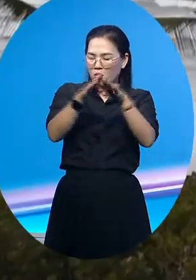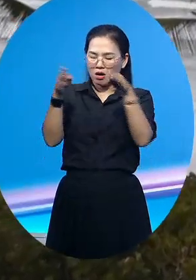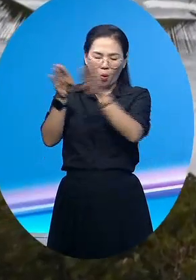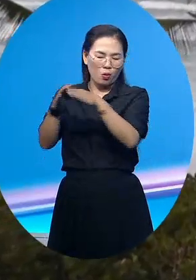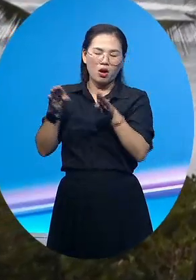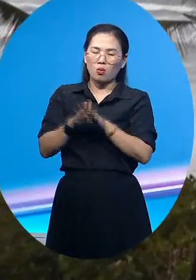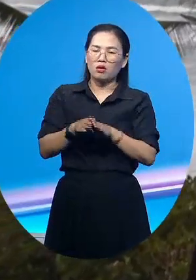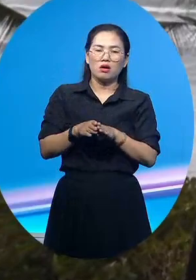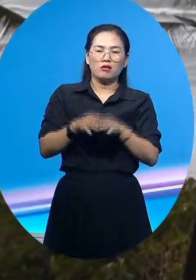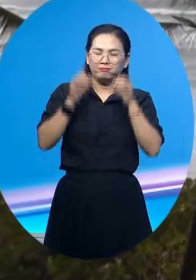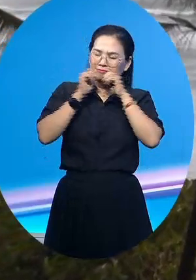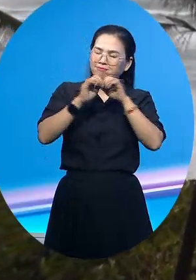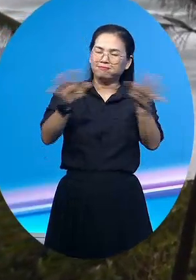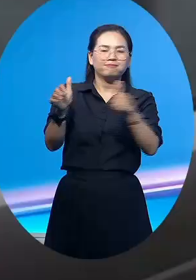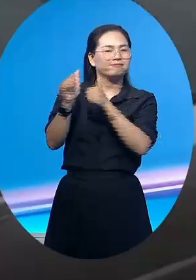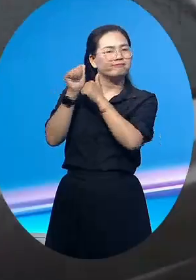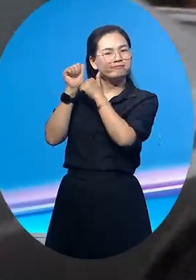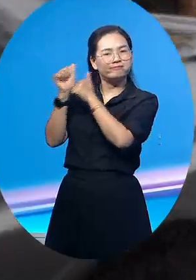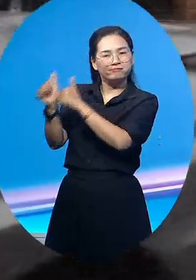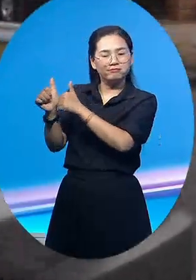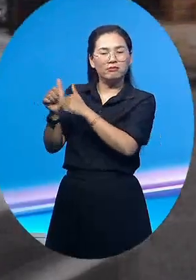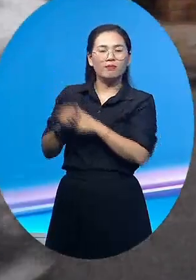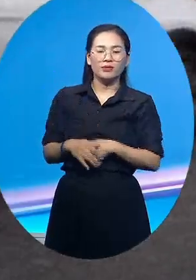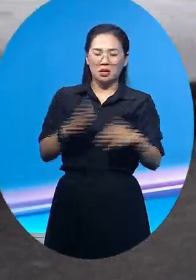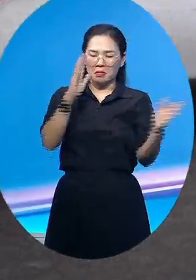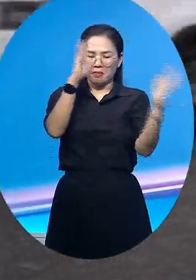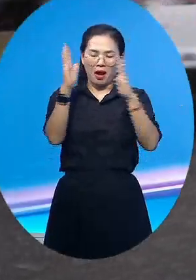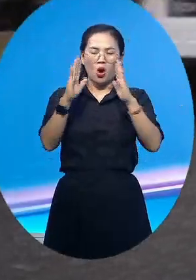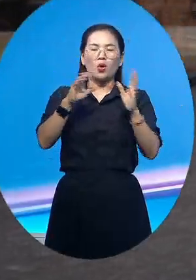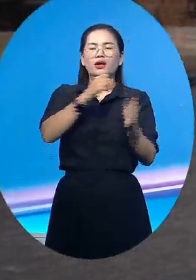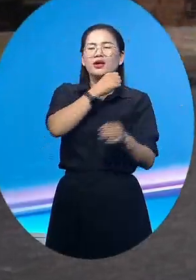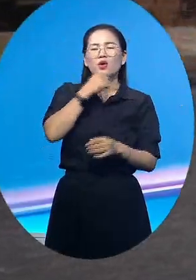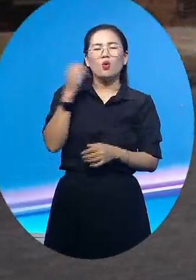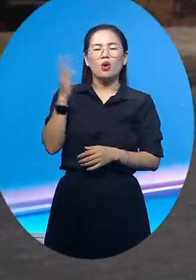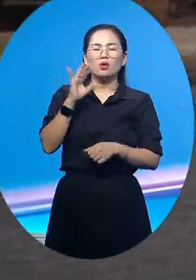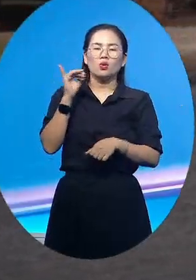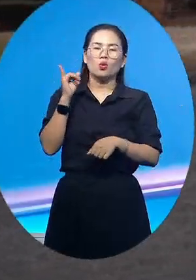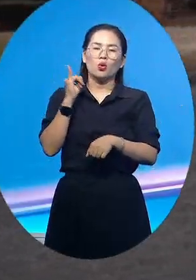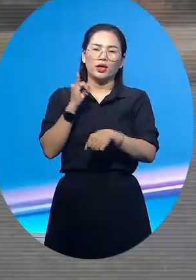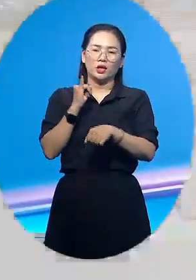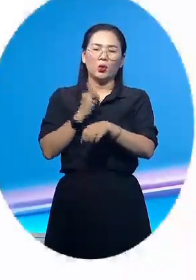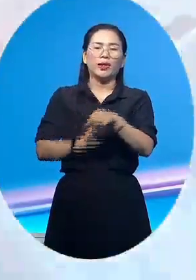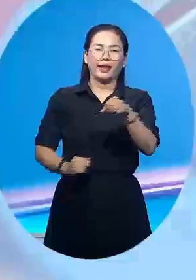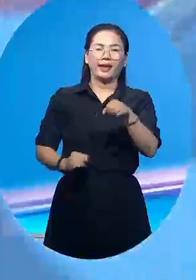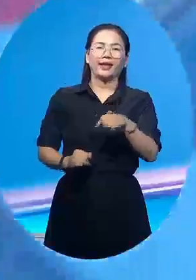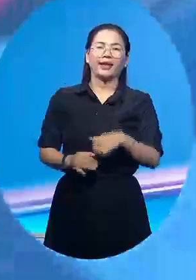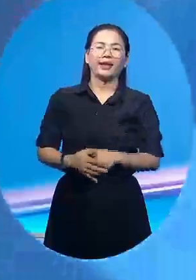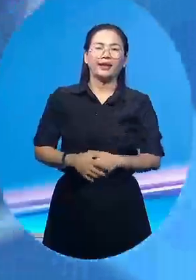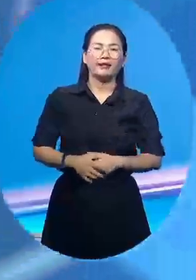theo dự báo của trung tâm bão quốc gia Mỹ cơn bão Sẽ suy yếu vào tiếp tục này